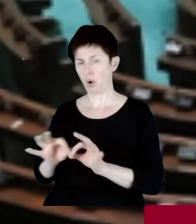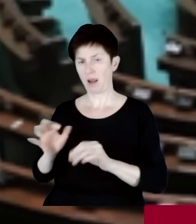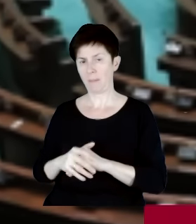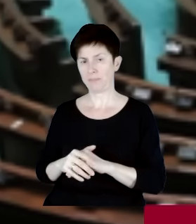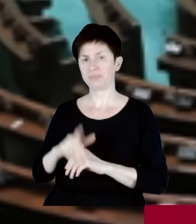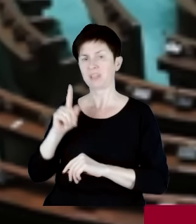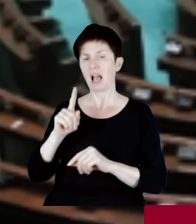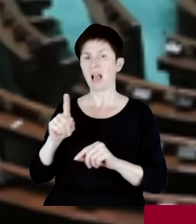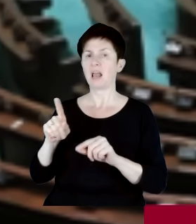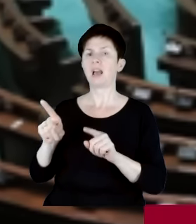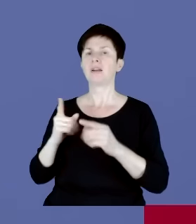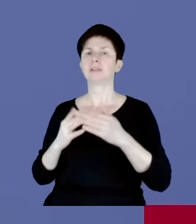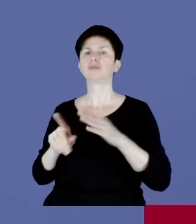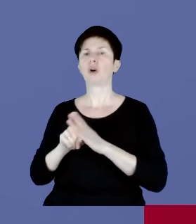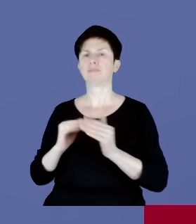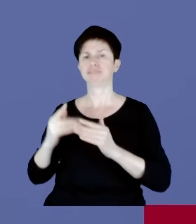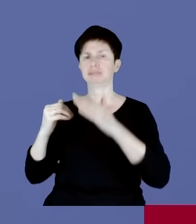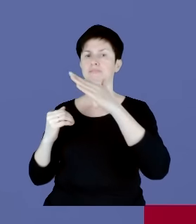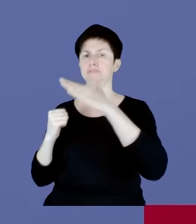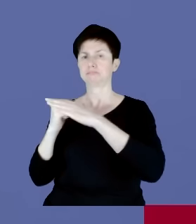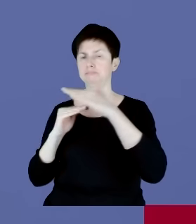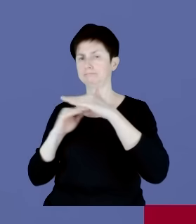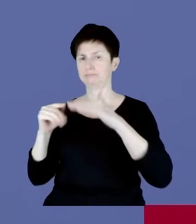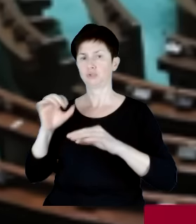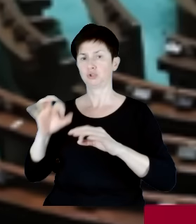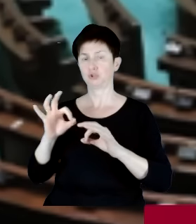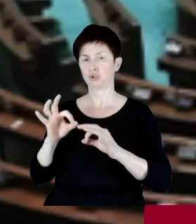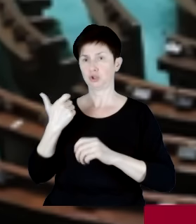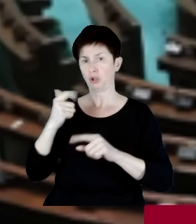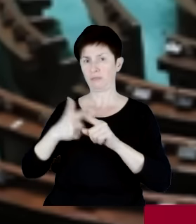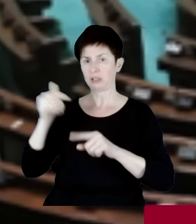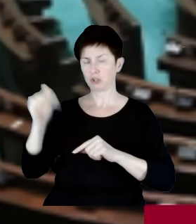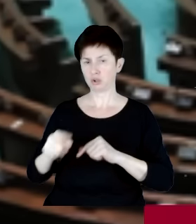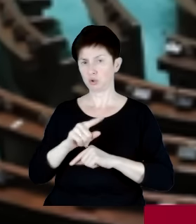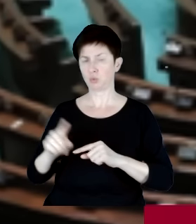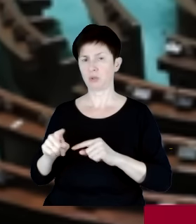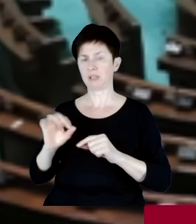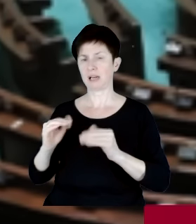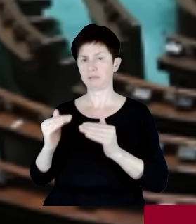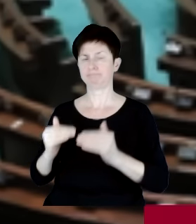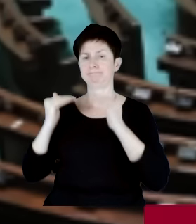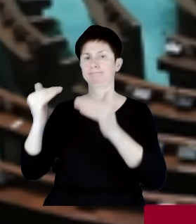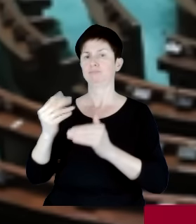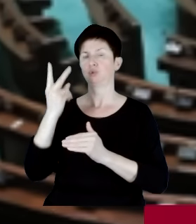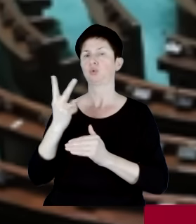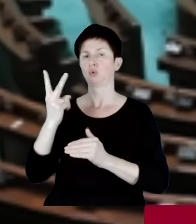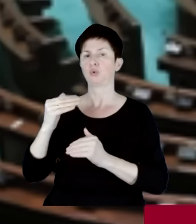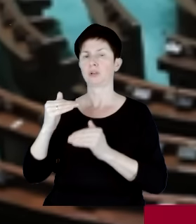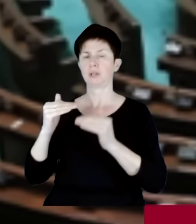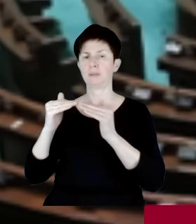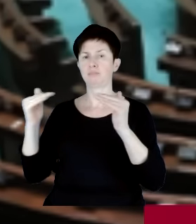pewnego pułapu, bo państwo podnieśli tę kwotę. Dzisiaj ponad 120 tysięcy złotych, to wchodzimy w drugi próg, tak, podatkowy, tam